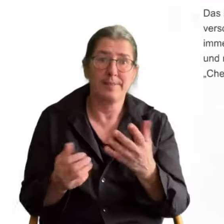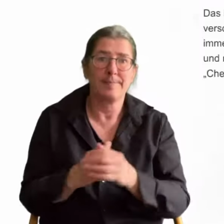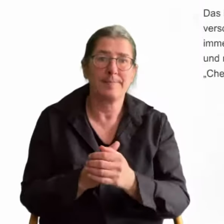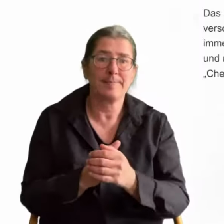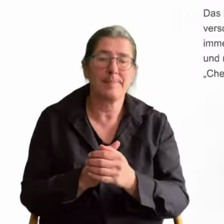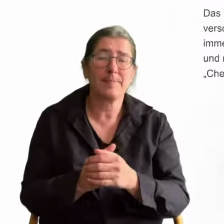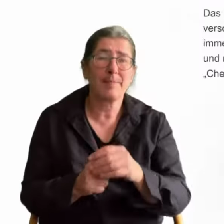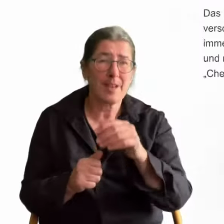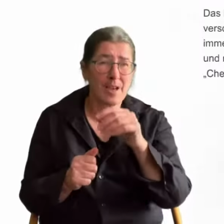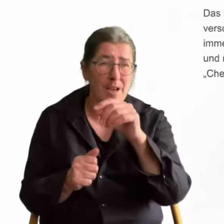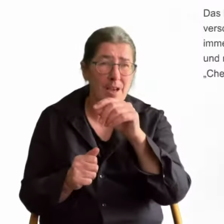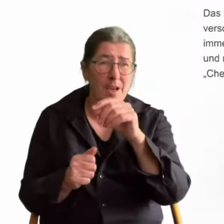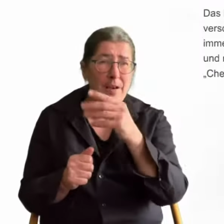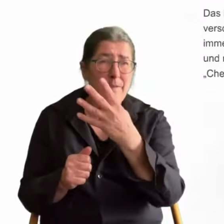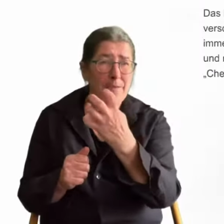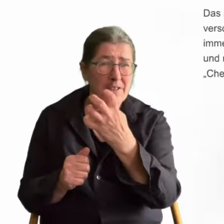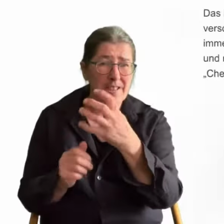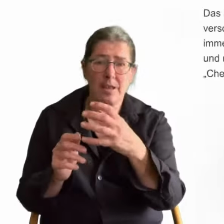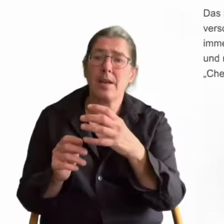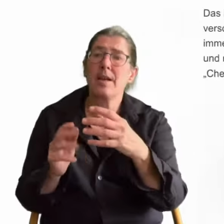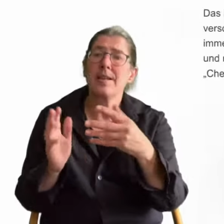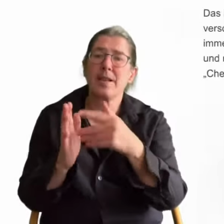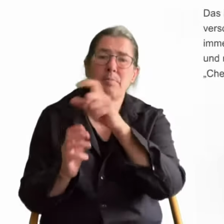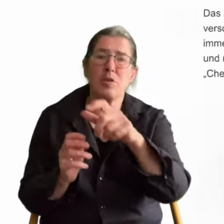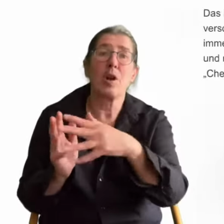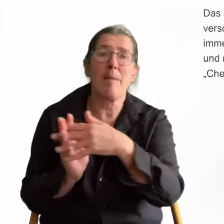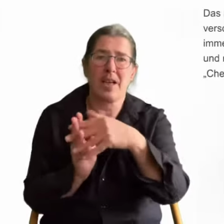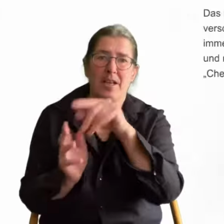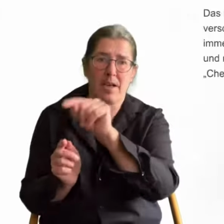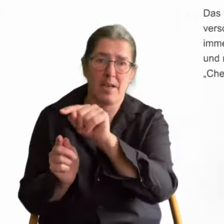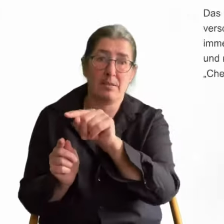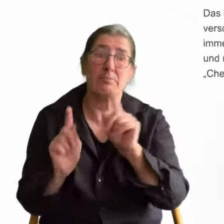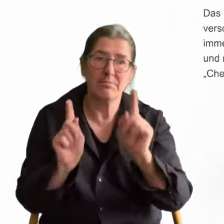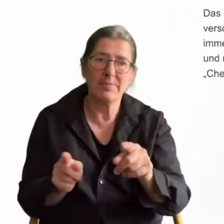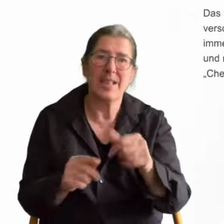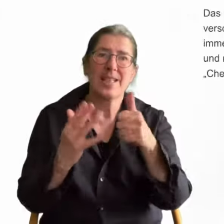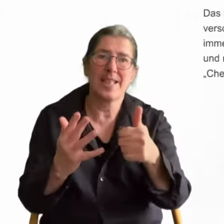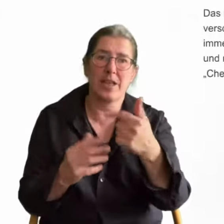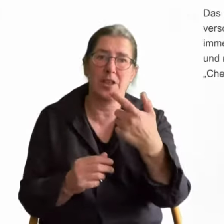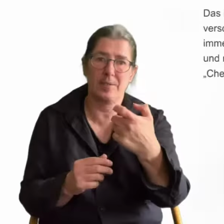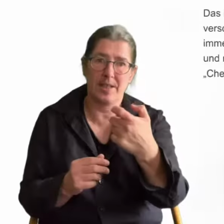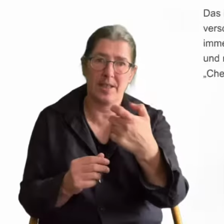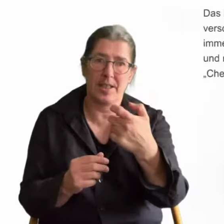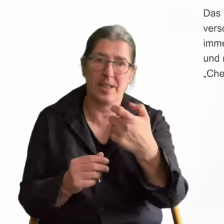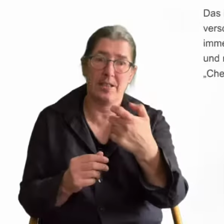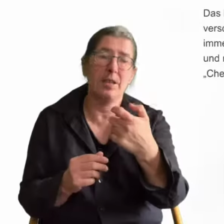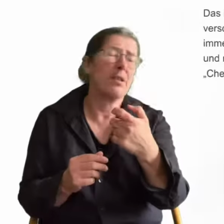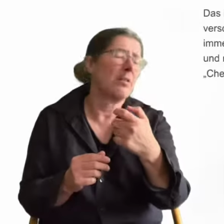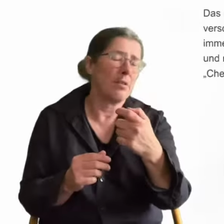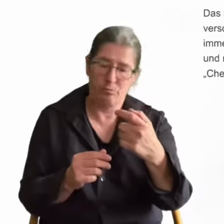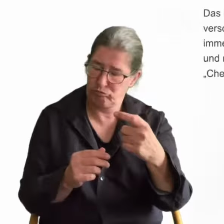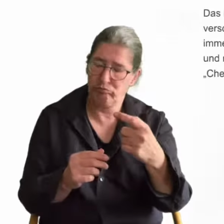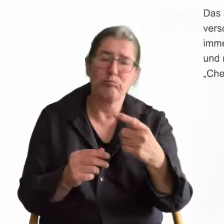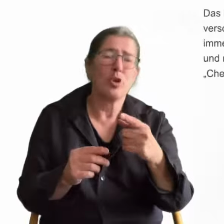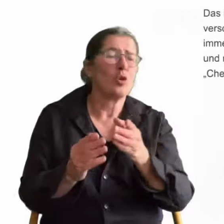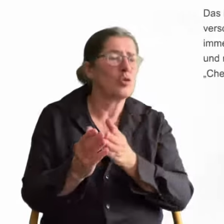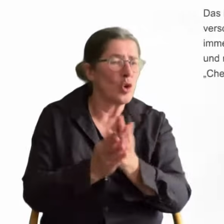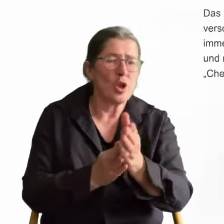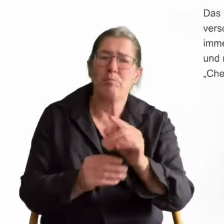von den 40 amerikanischen des personen beendeten 26 das experiment mit dem höchstwert von